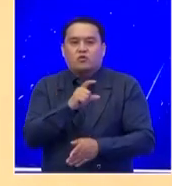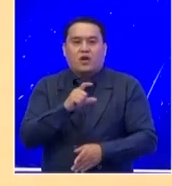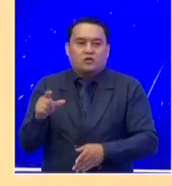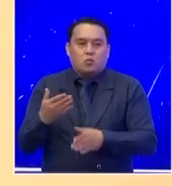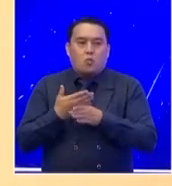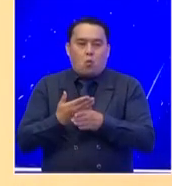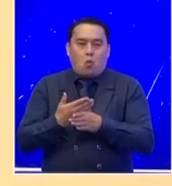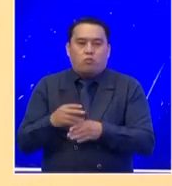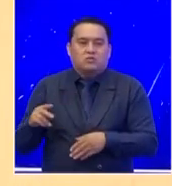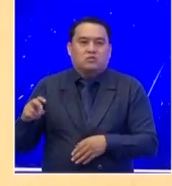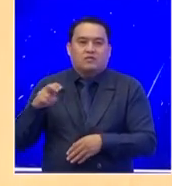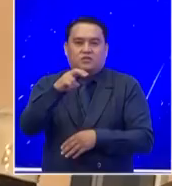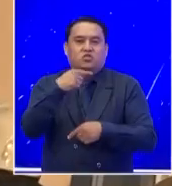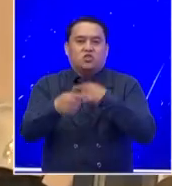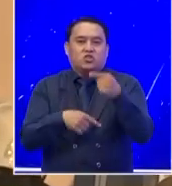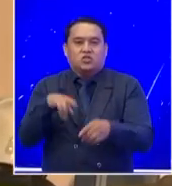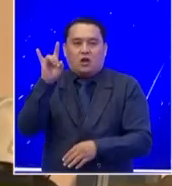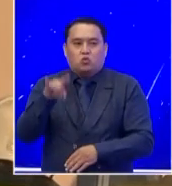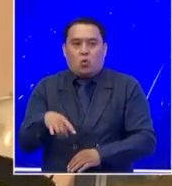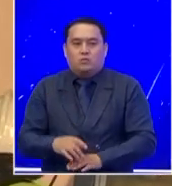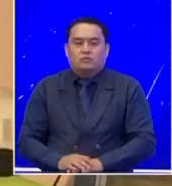с помощью автолестницы через окно.